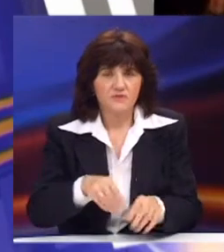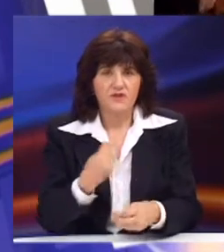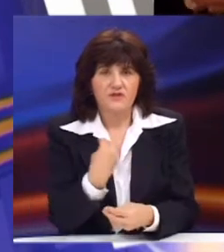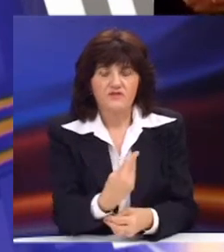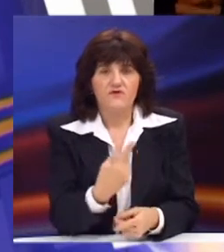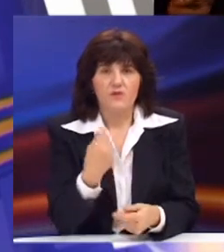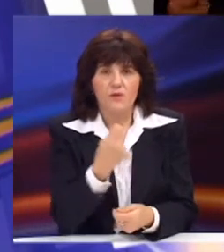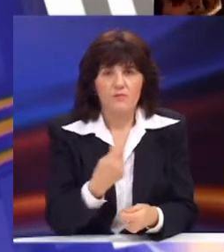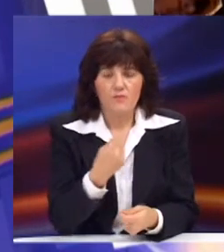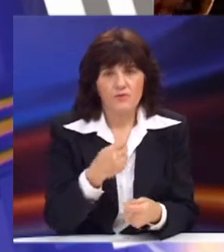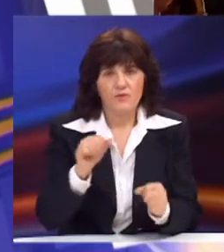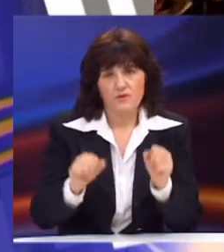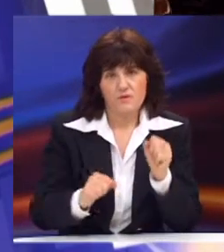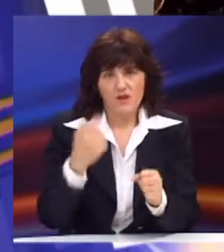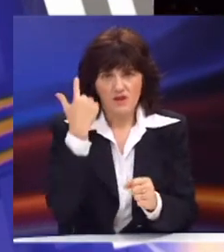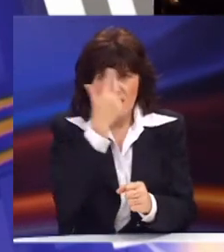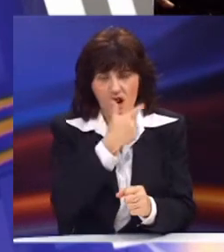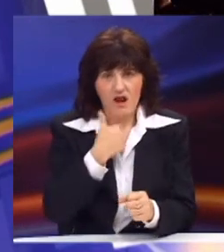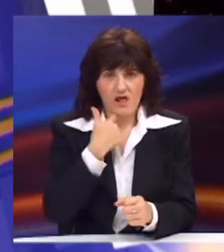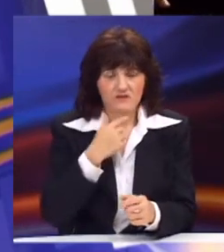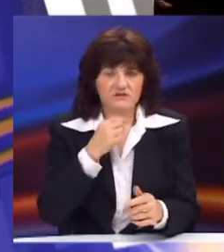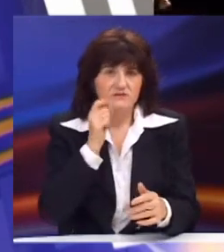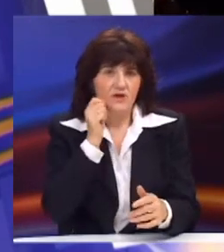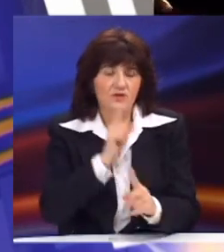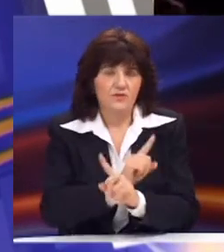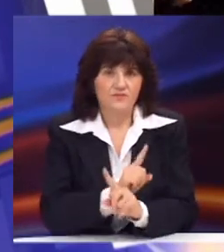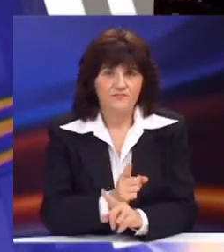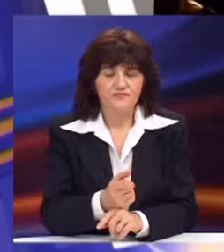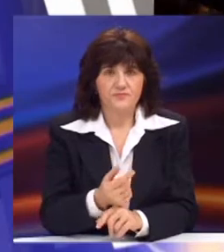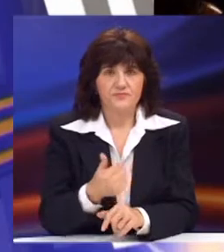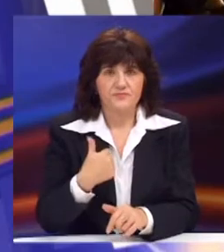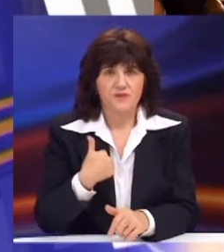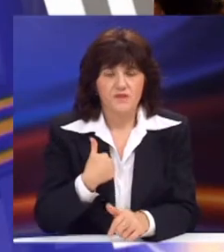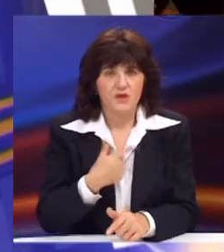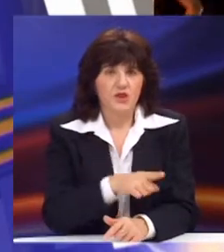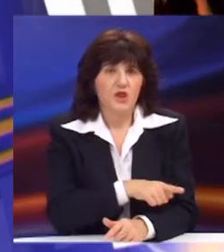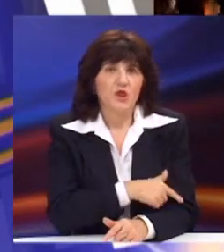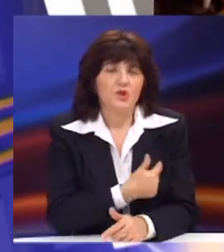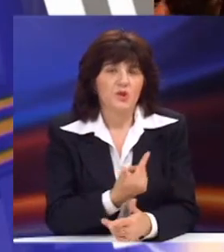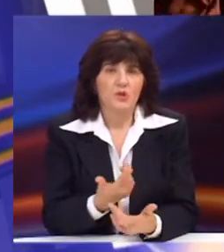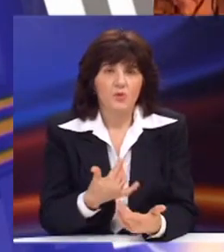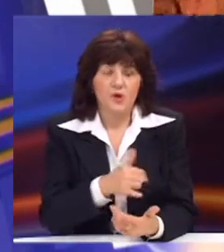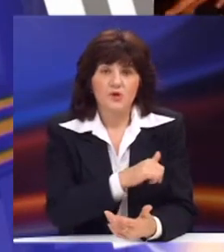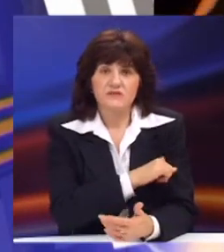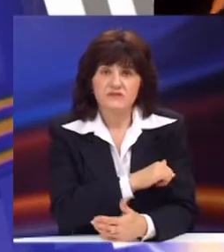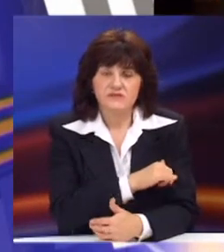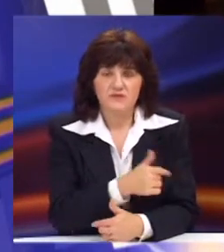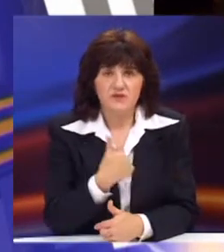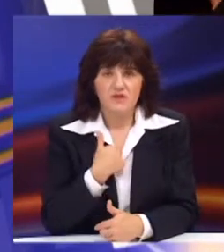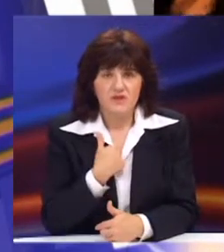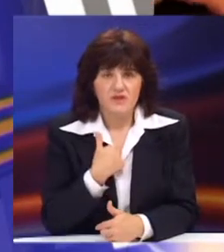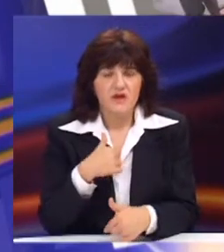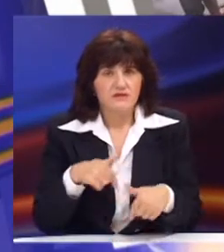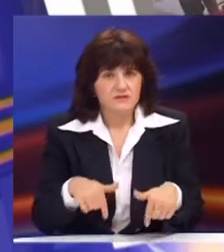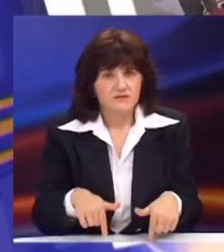koji u njemu žive, već ima i svoju volju, karakter, atmosferu, lice i podzemlje. Tema grada je meni dugo nekako